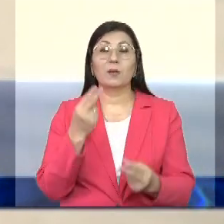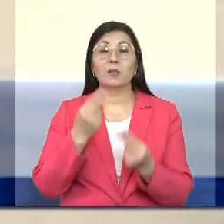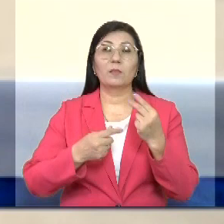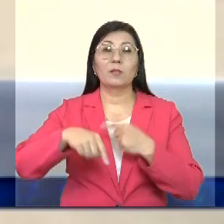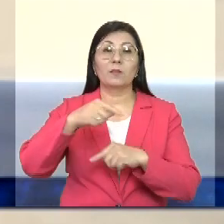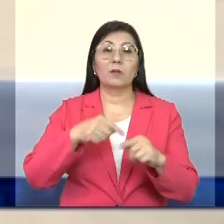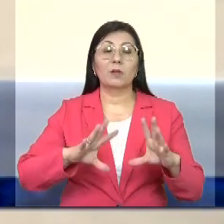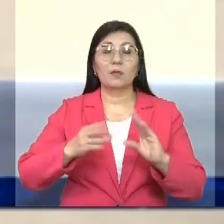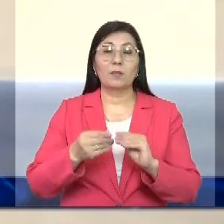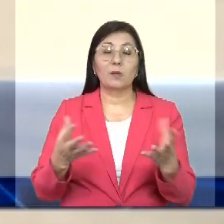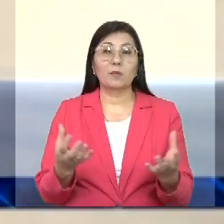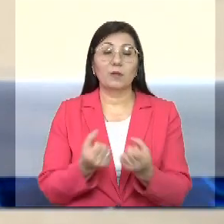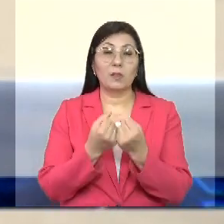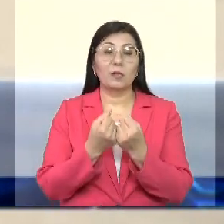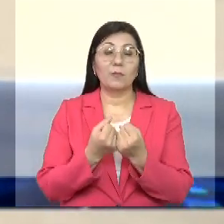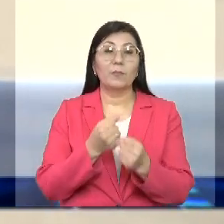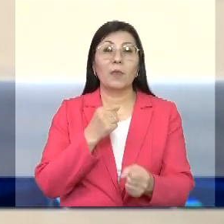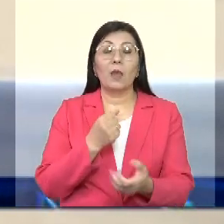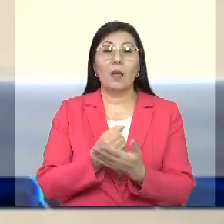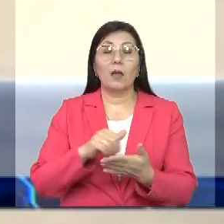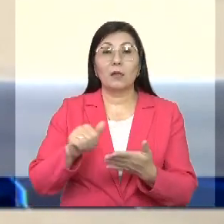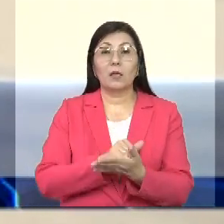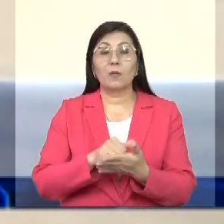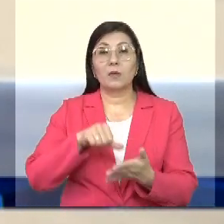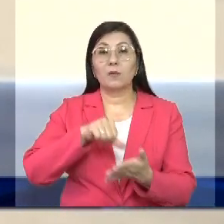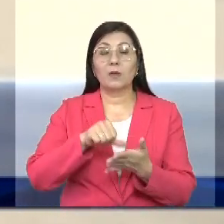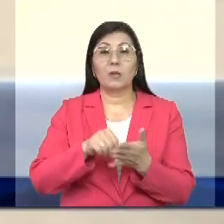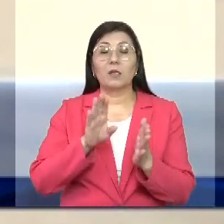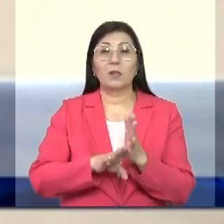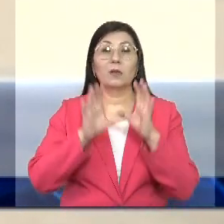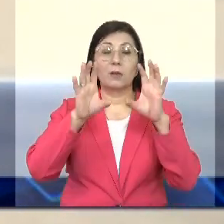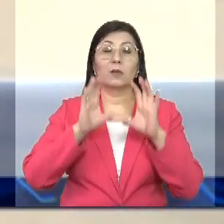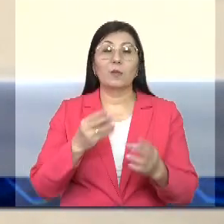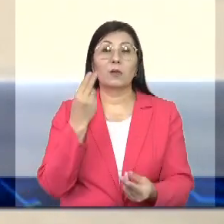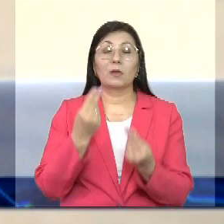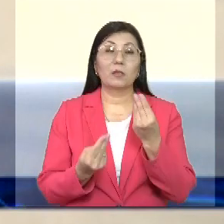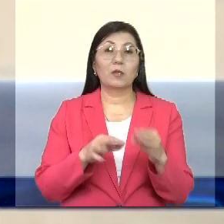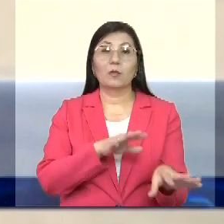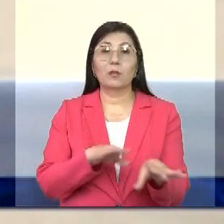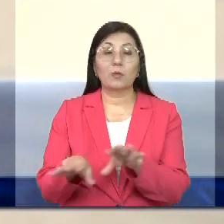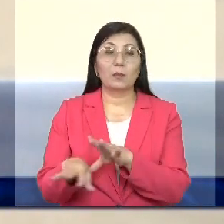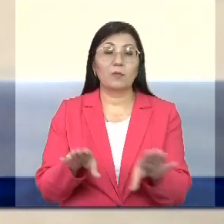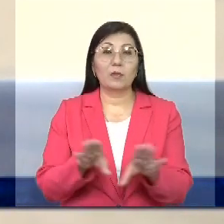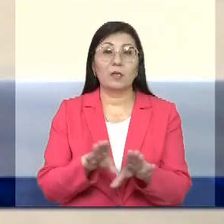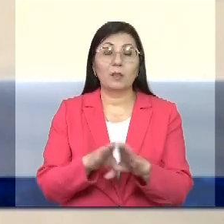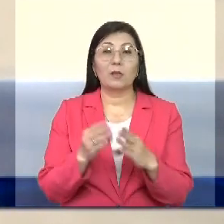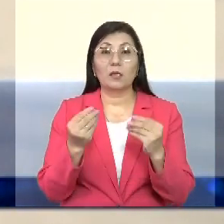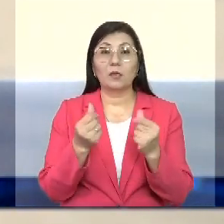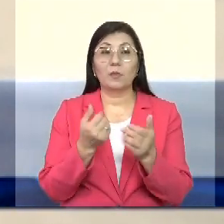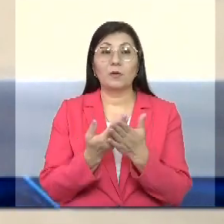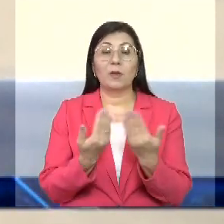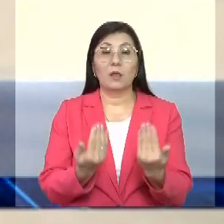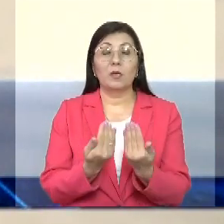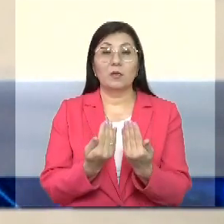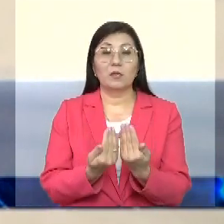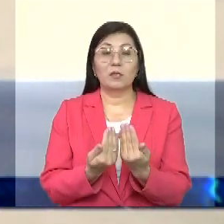проведенных обысков обнаружены и изъяты предметы и документы, касающиеся незаконной игорной деятельности, а также денежные средства. В